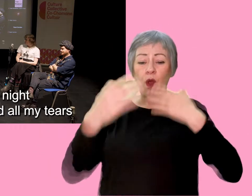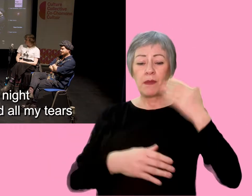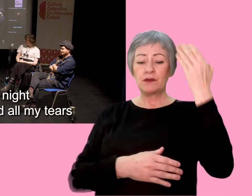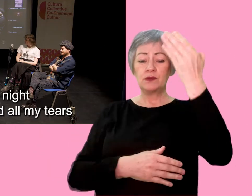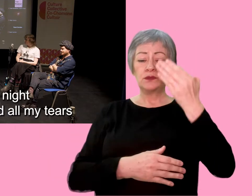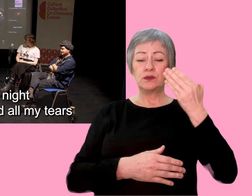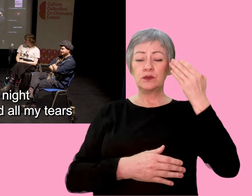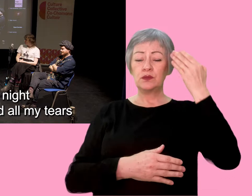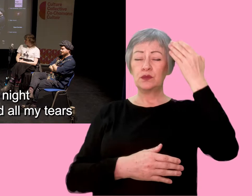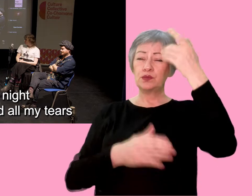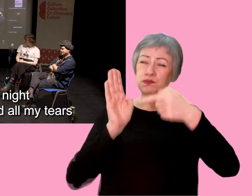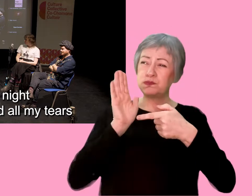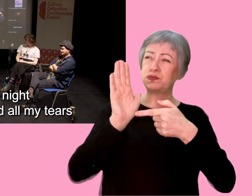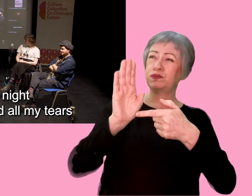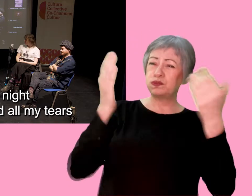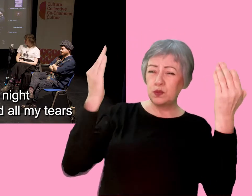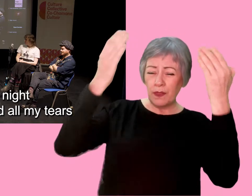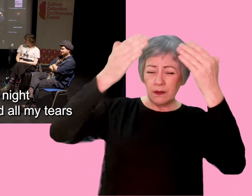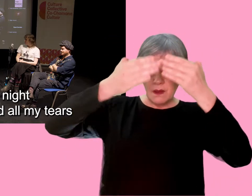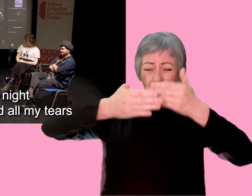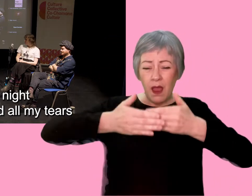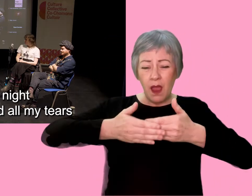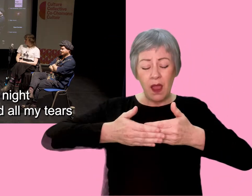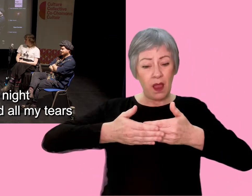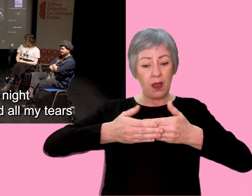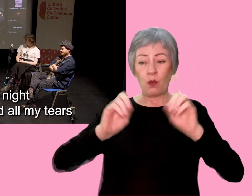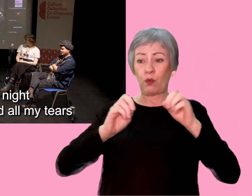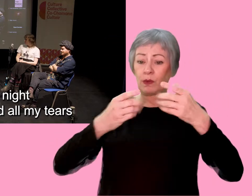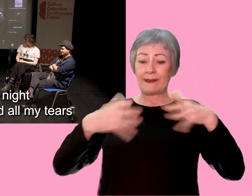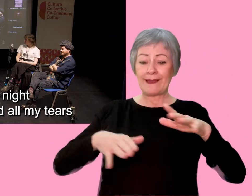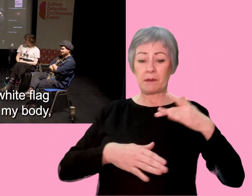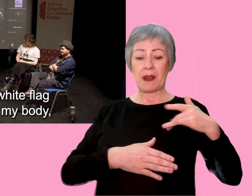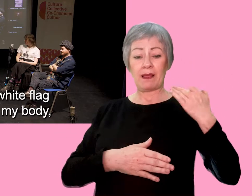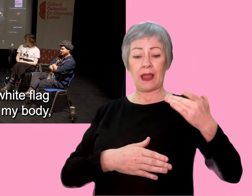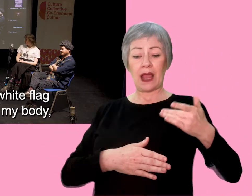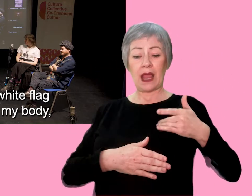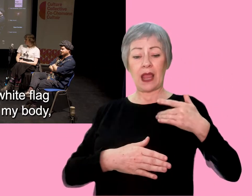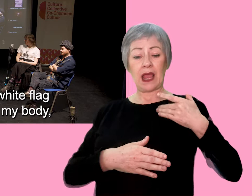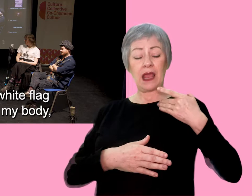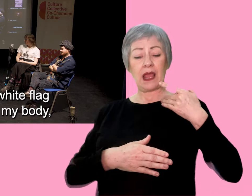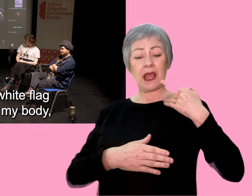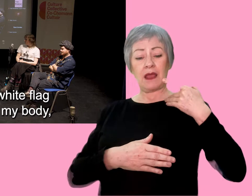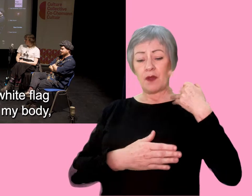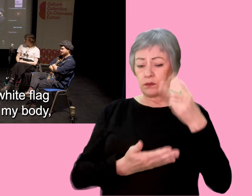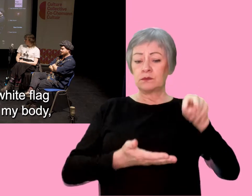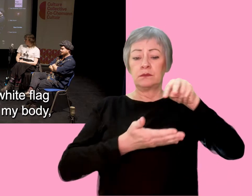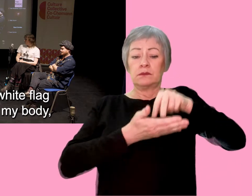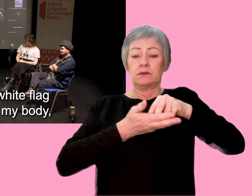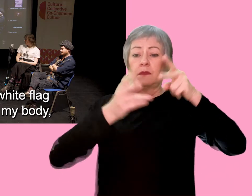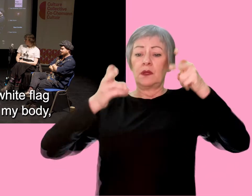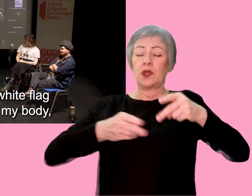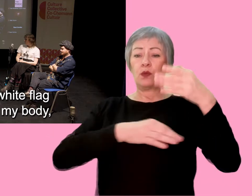وكل الدموع وأرفع للموت رايات سلمي وأجعل من